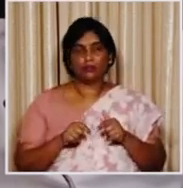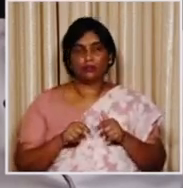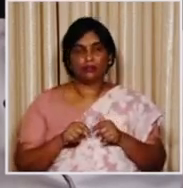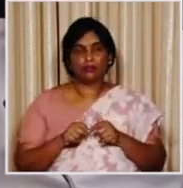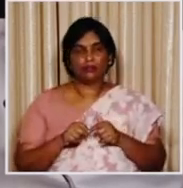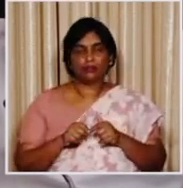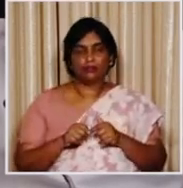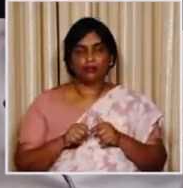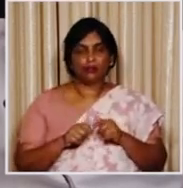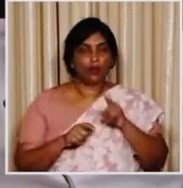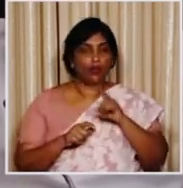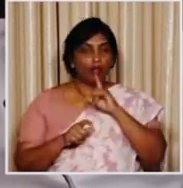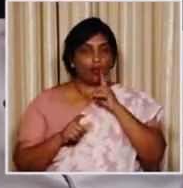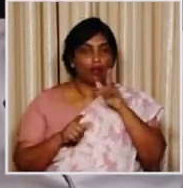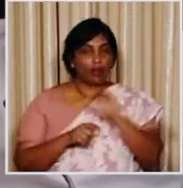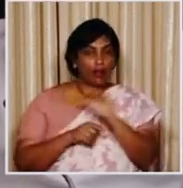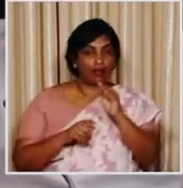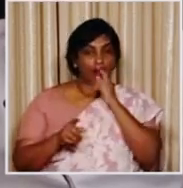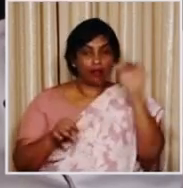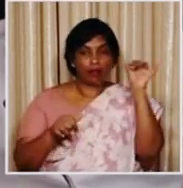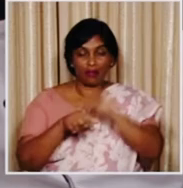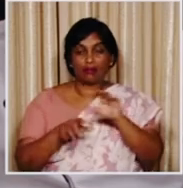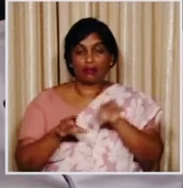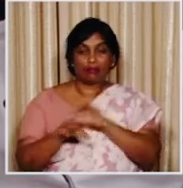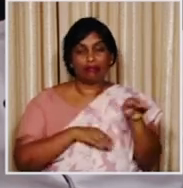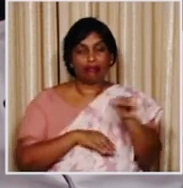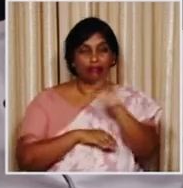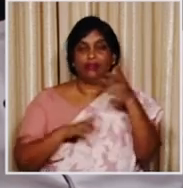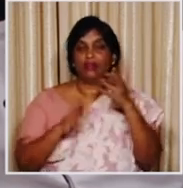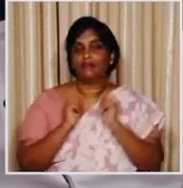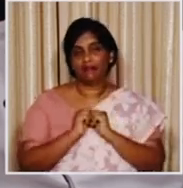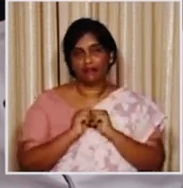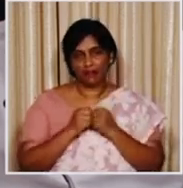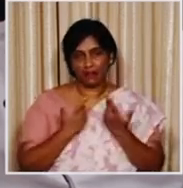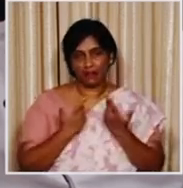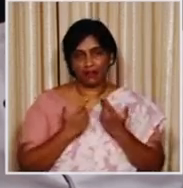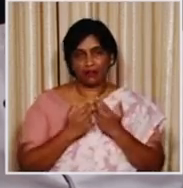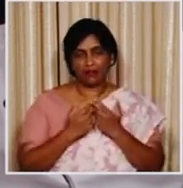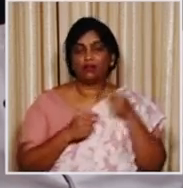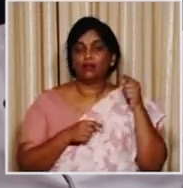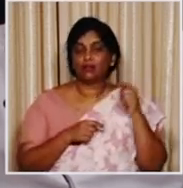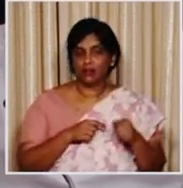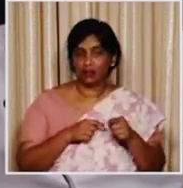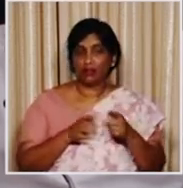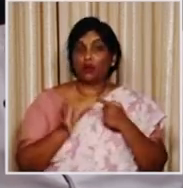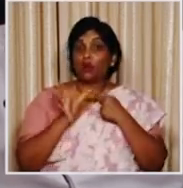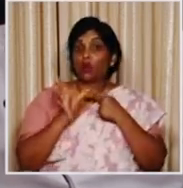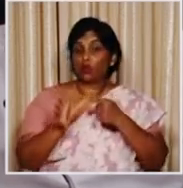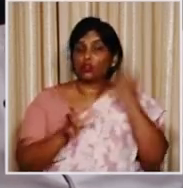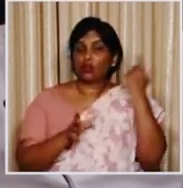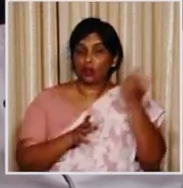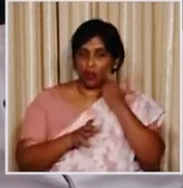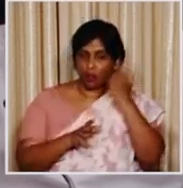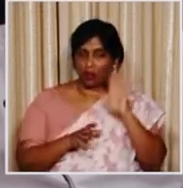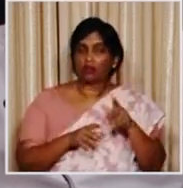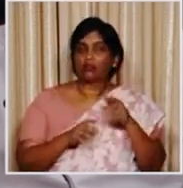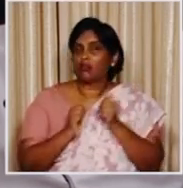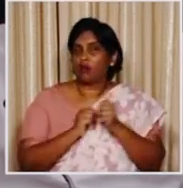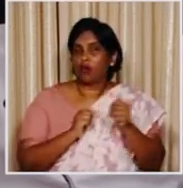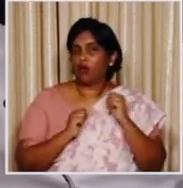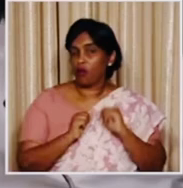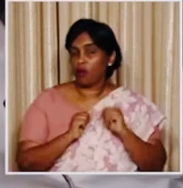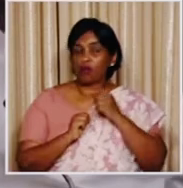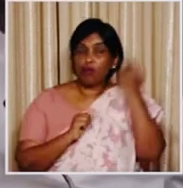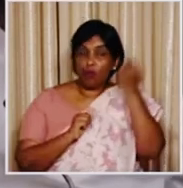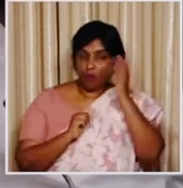මේ භූමිතල් වැදුණු ගැරන්ඩියෝ වගේ දඟලලා හරියන්නේ නැහැ. මේකට පිළිතුරක් හොයන්න ඕනේ. මේ කුමද්ද වුණේ කියන එක